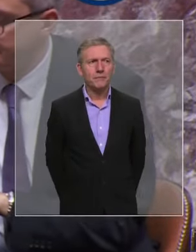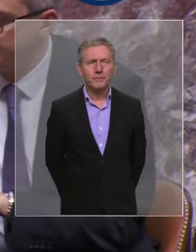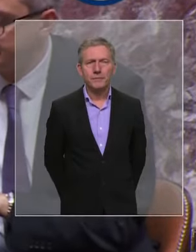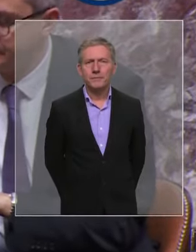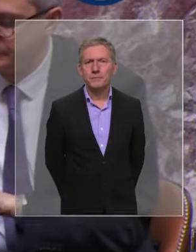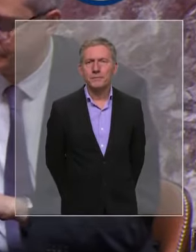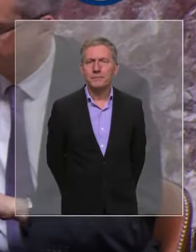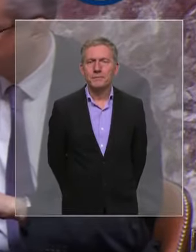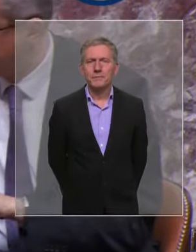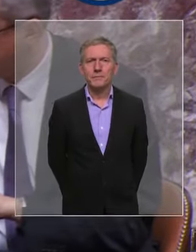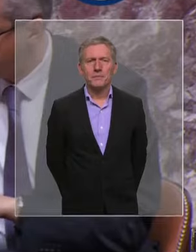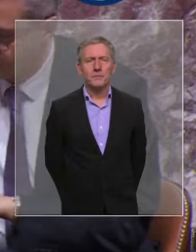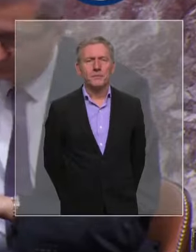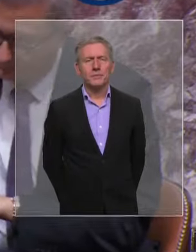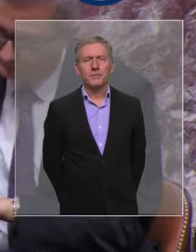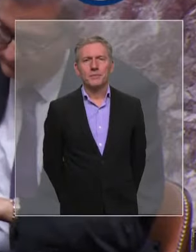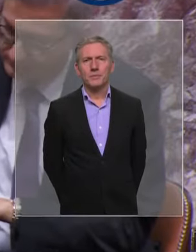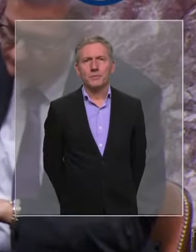Je vous remercie.